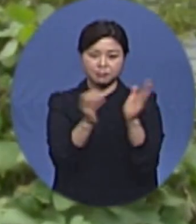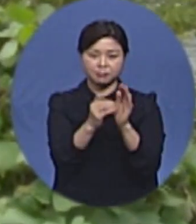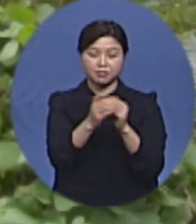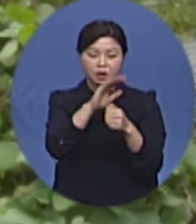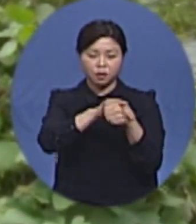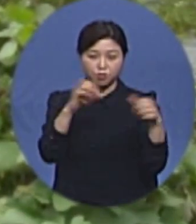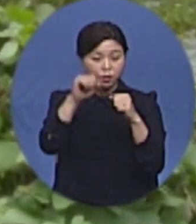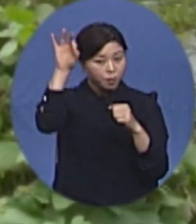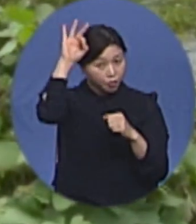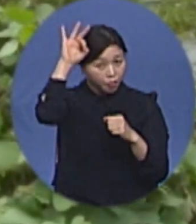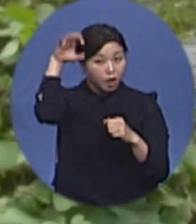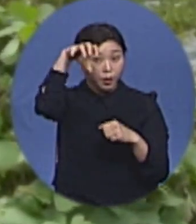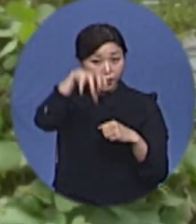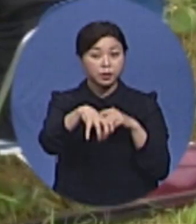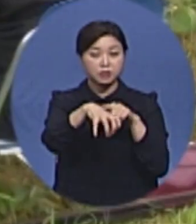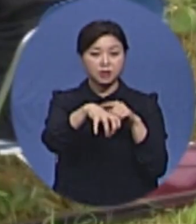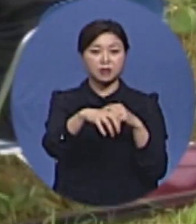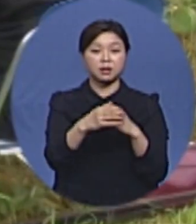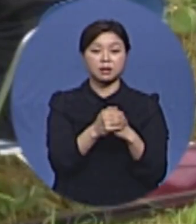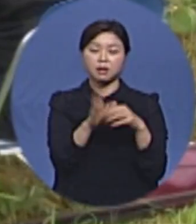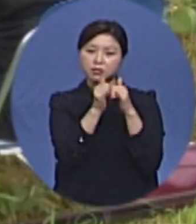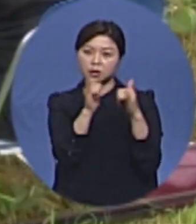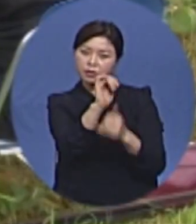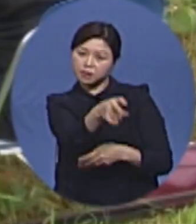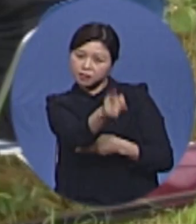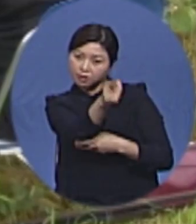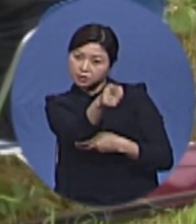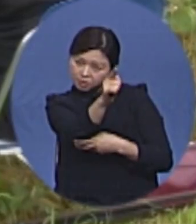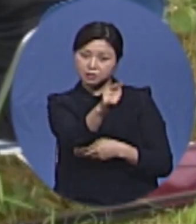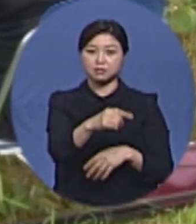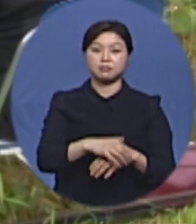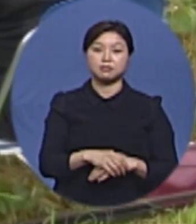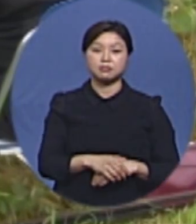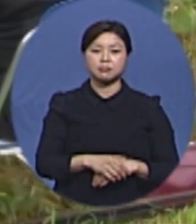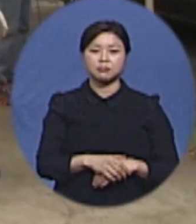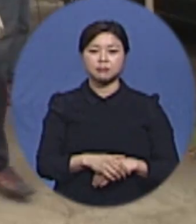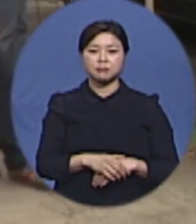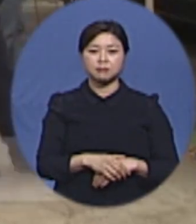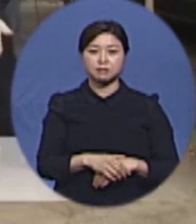경북 포항의 한 저수지에서 사람들이 낚시를 즐기고 있습니다.